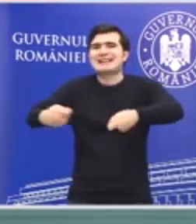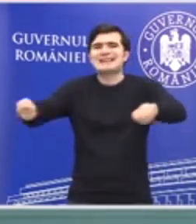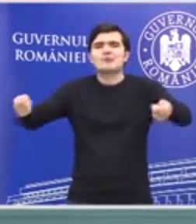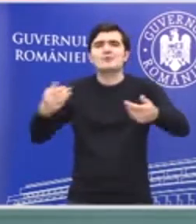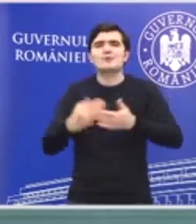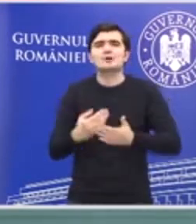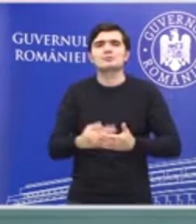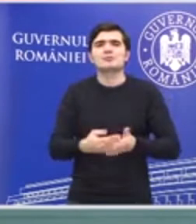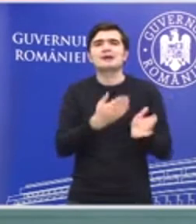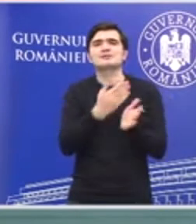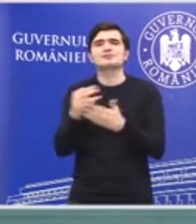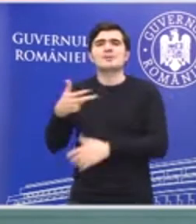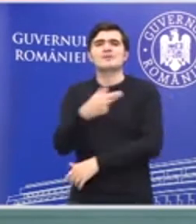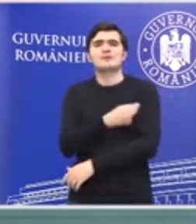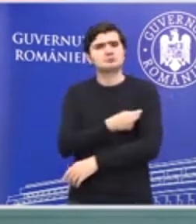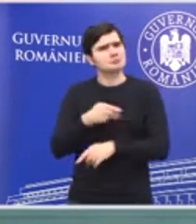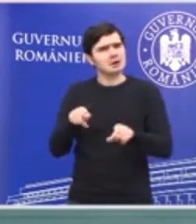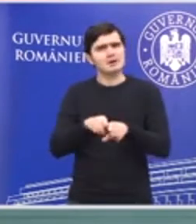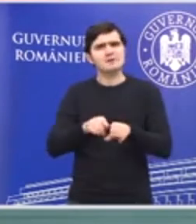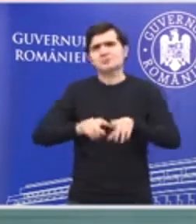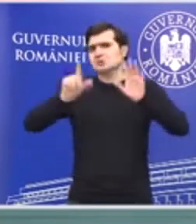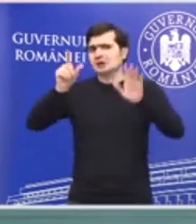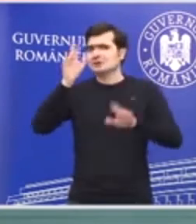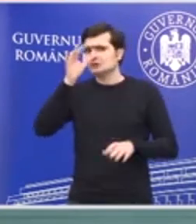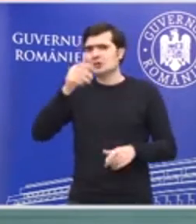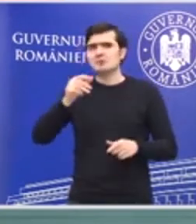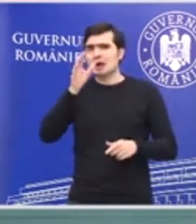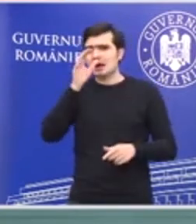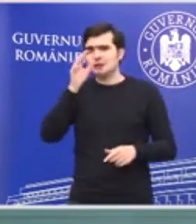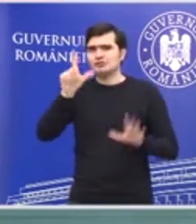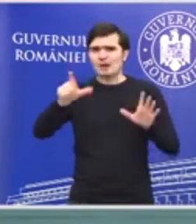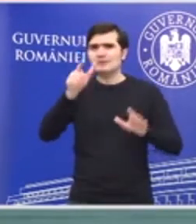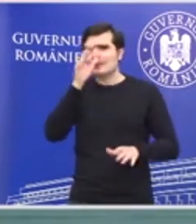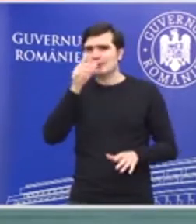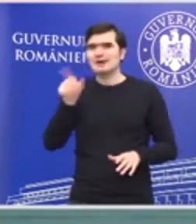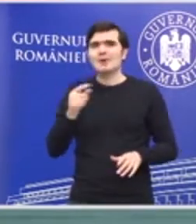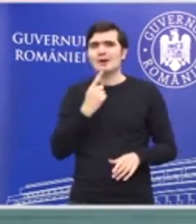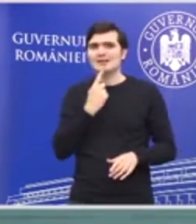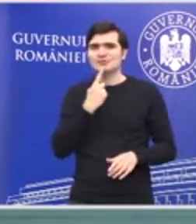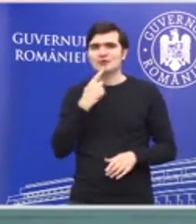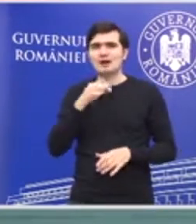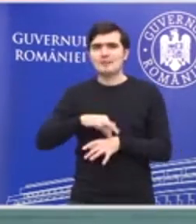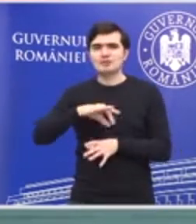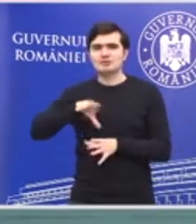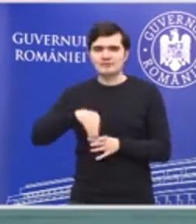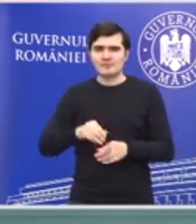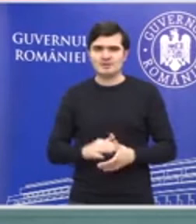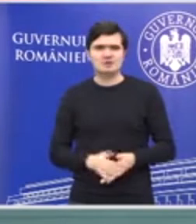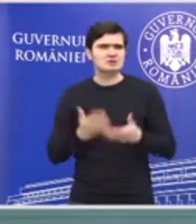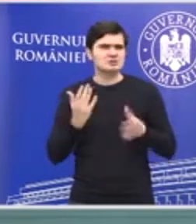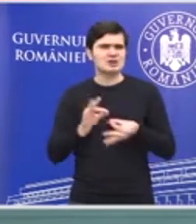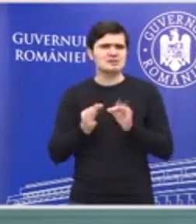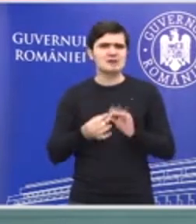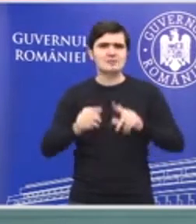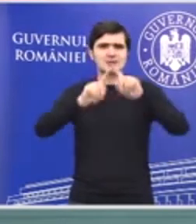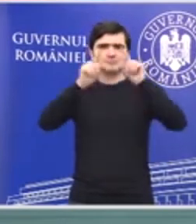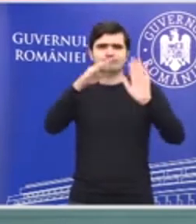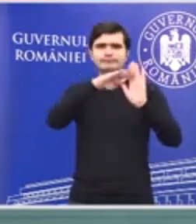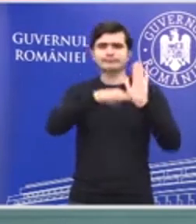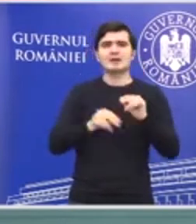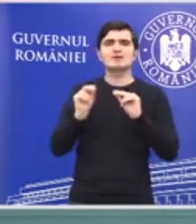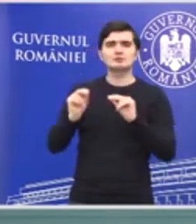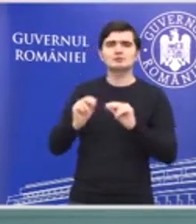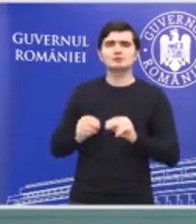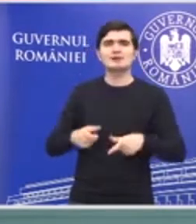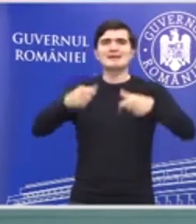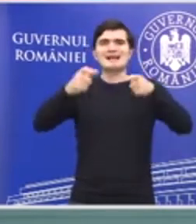începe vaccinarea chiar din data de 7 aprilie, adică de mâine. Ce prevede această instrucțiune? În primul rând, în cabinetele